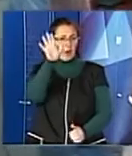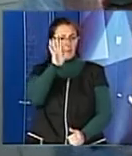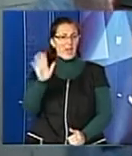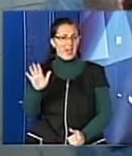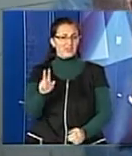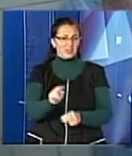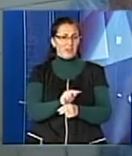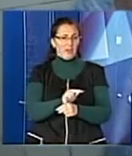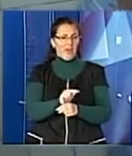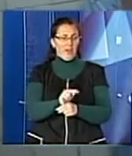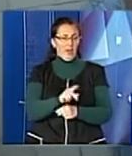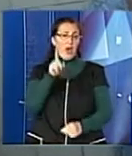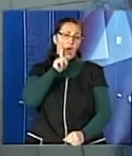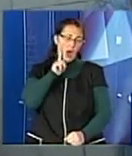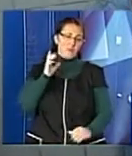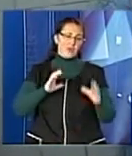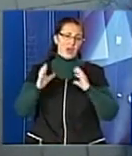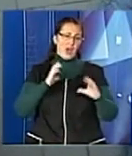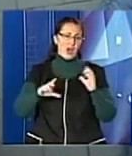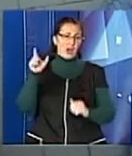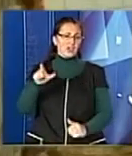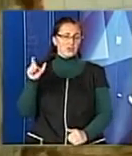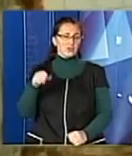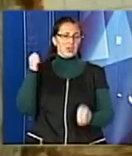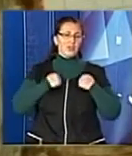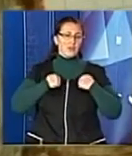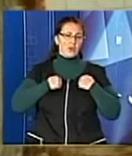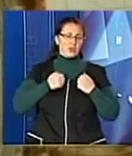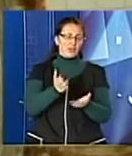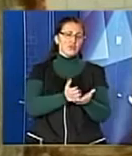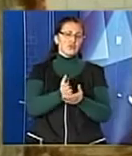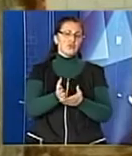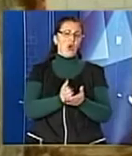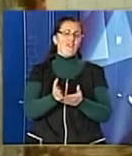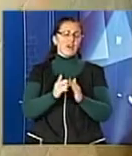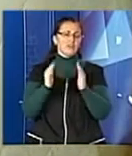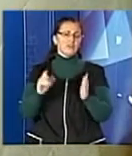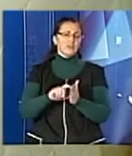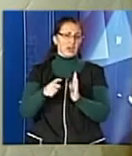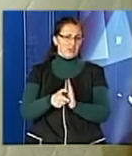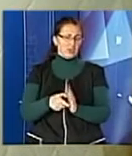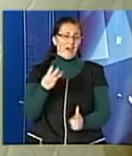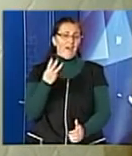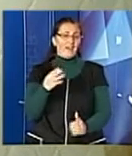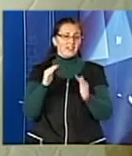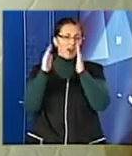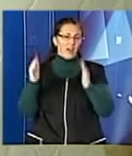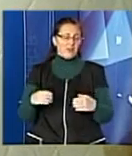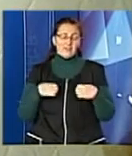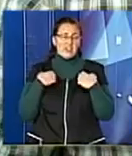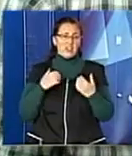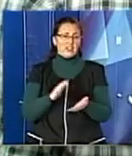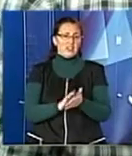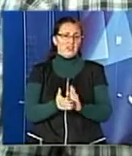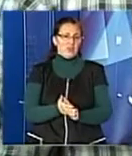5 місяців, а поки студенти змушені митися в цих службових приміщеннях. Лише 3 кабінки на увесь гуртожиток та й ті в жахливому стані. Дирекція